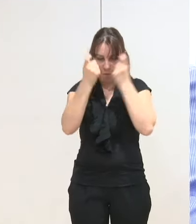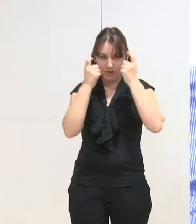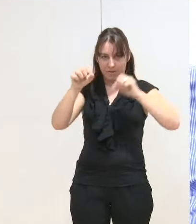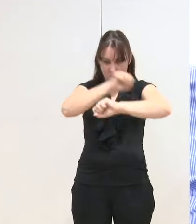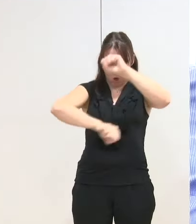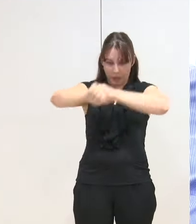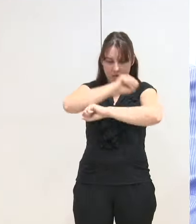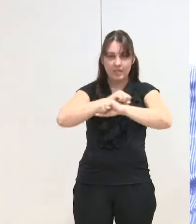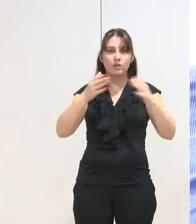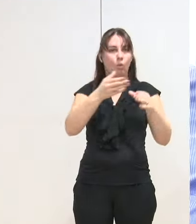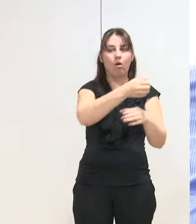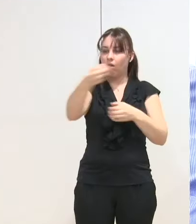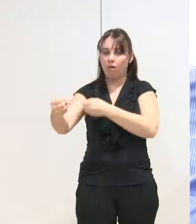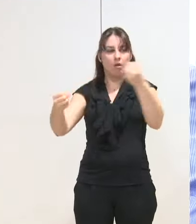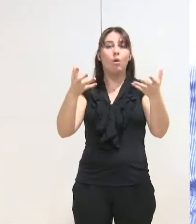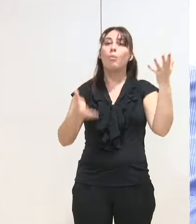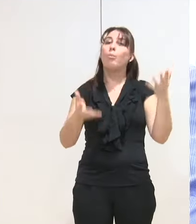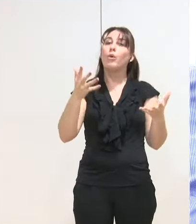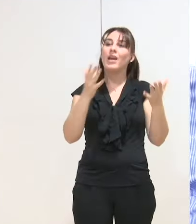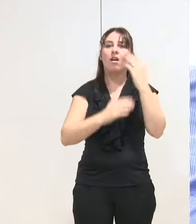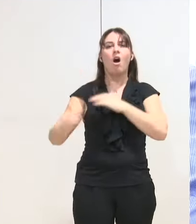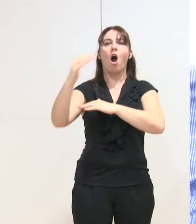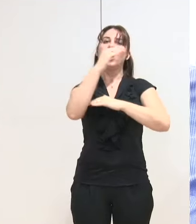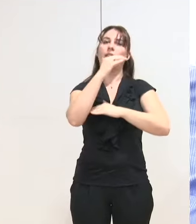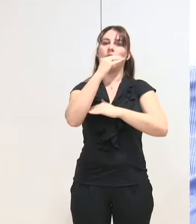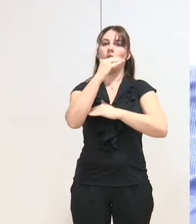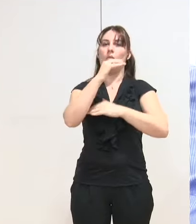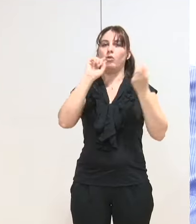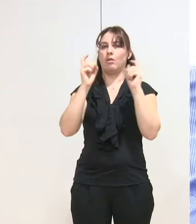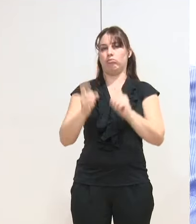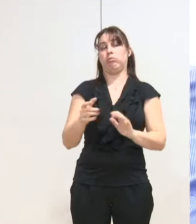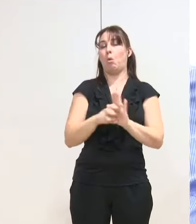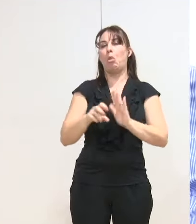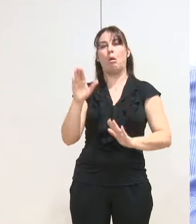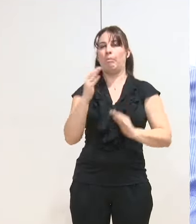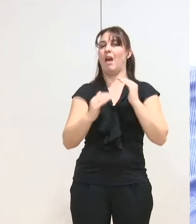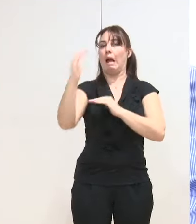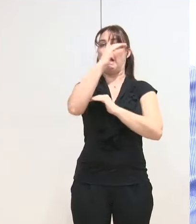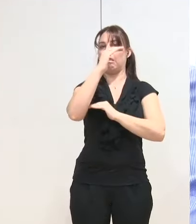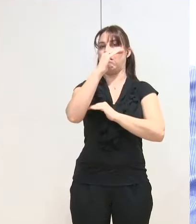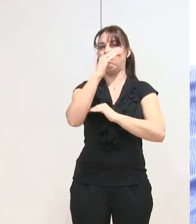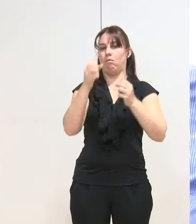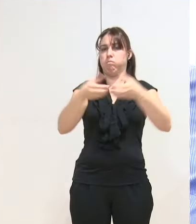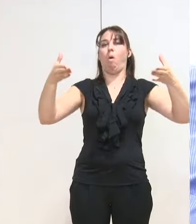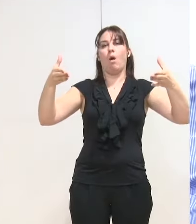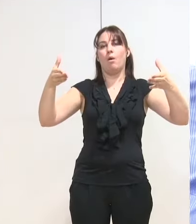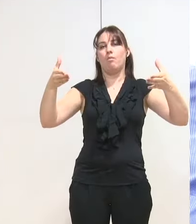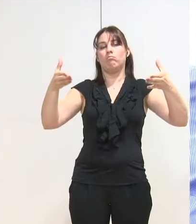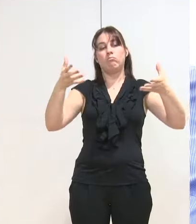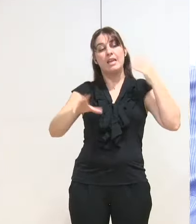notamment diminuerait le taux d'encadrement particulièrement élevé à Grenoble